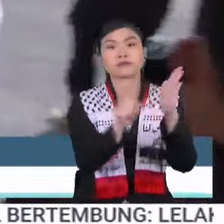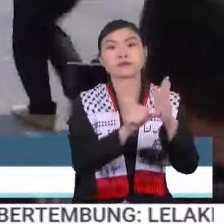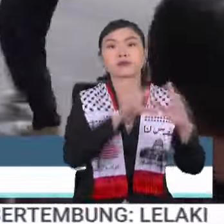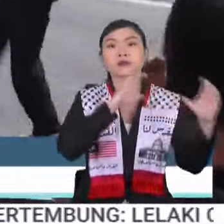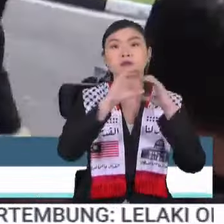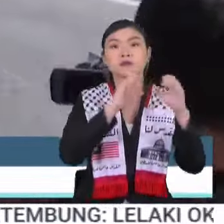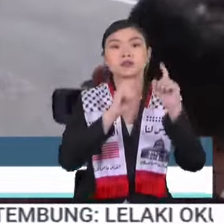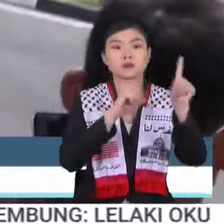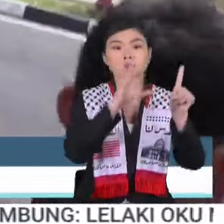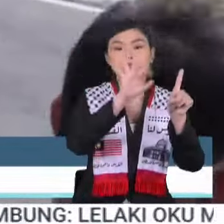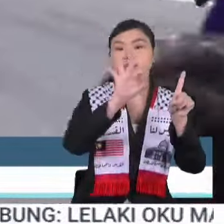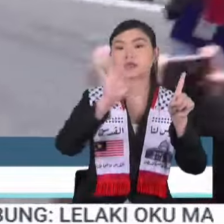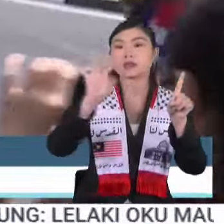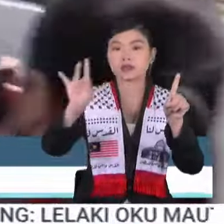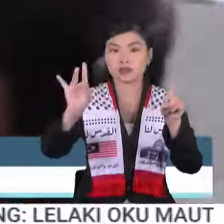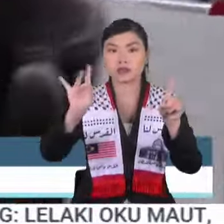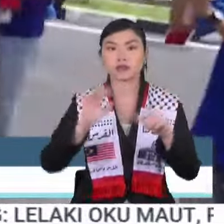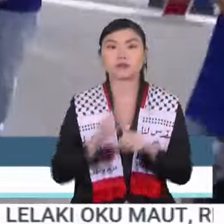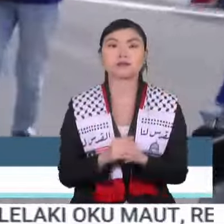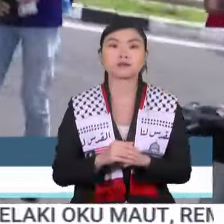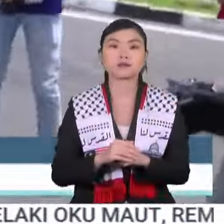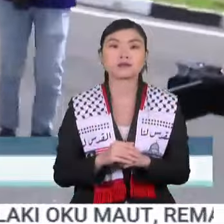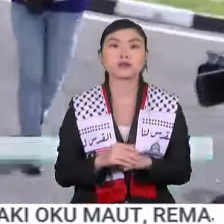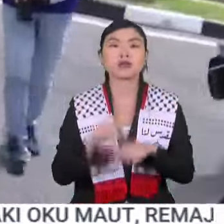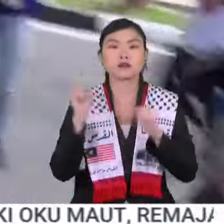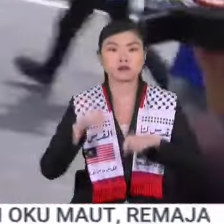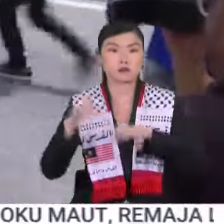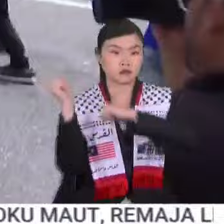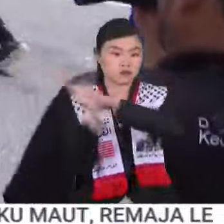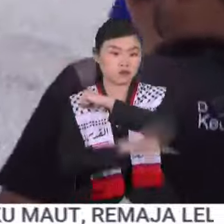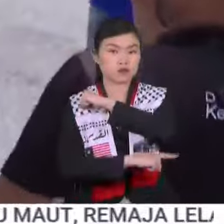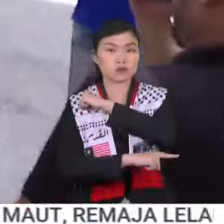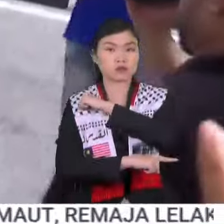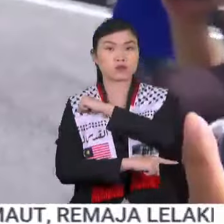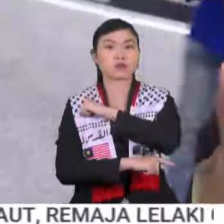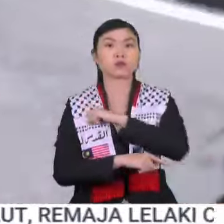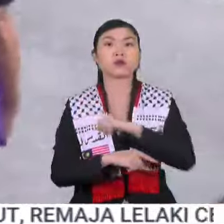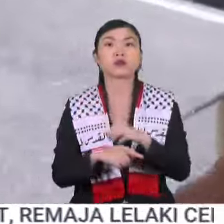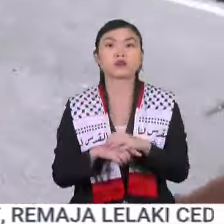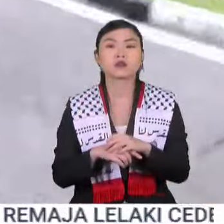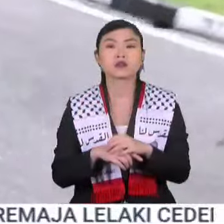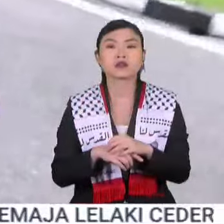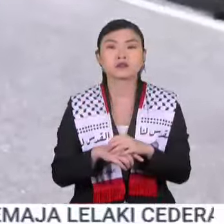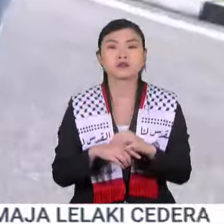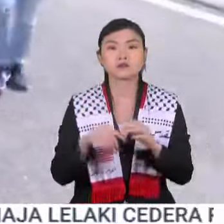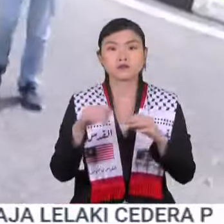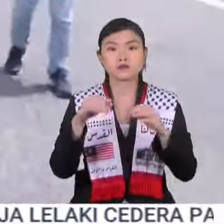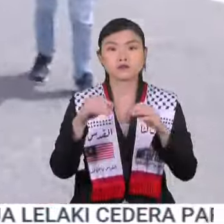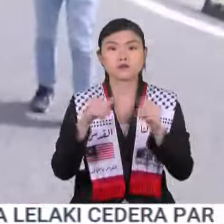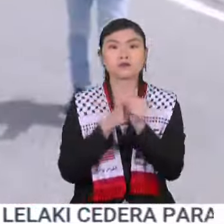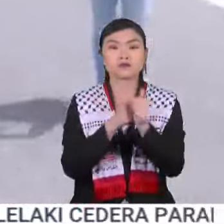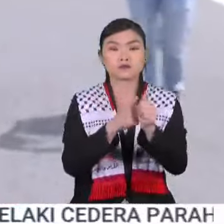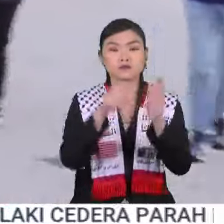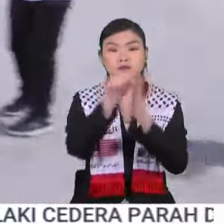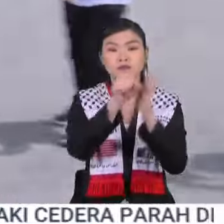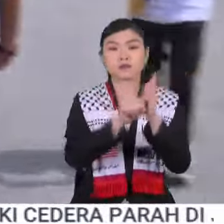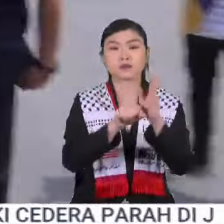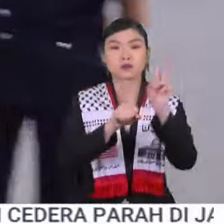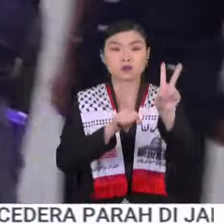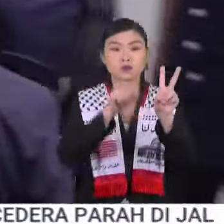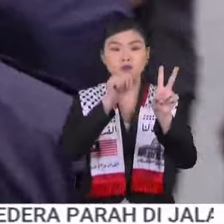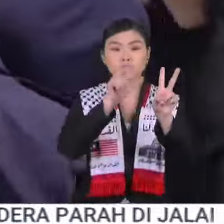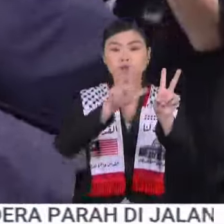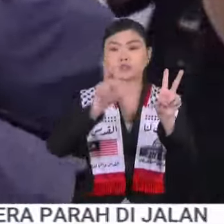a akta komunikasi dan multimedia 1998 akta 588 dan boleh dihukum mengikut seksyen